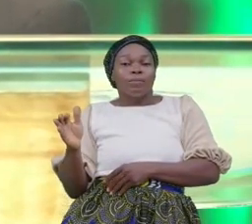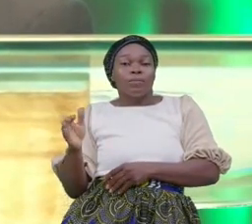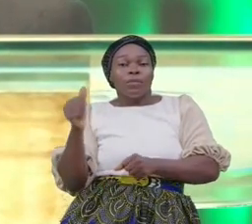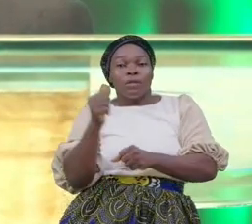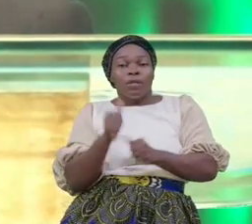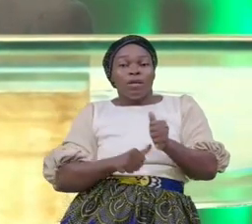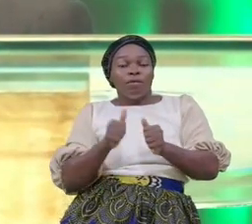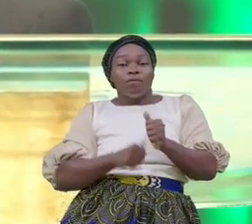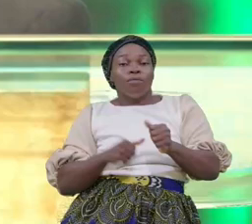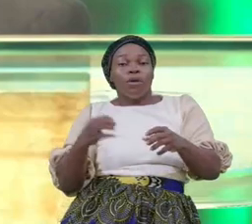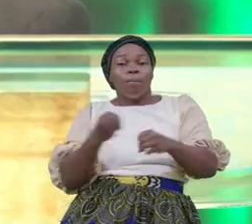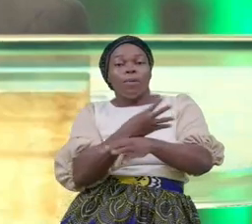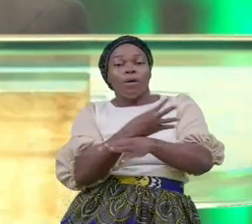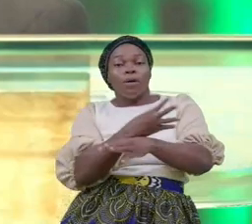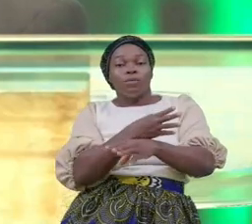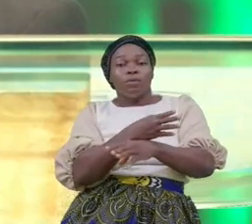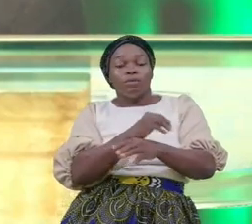Toute montagne ôtée.